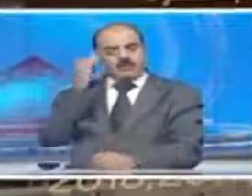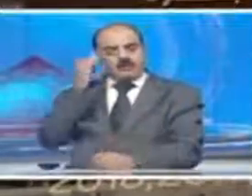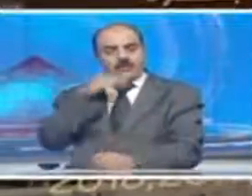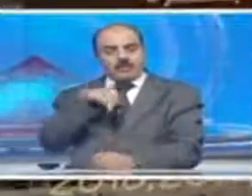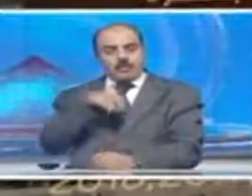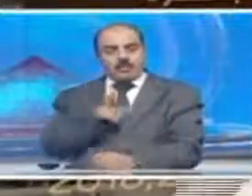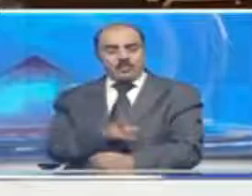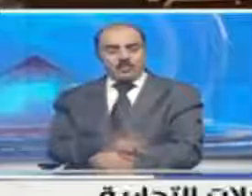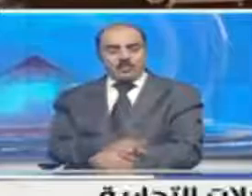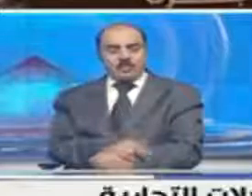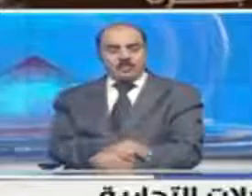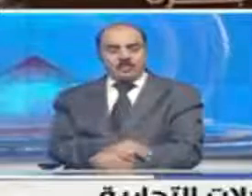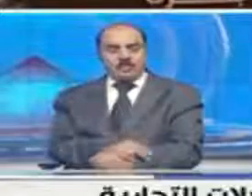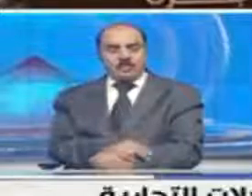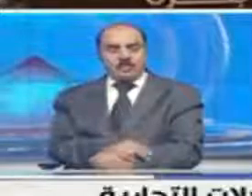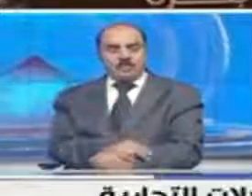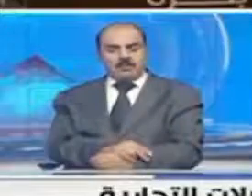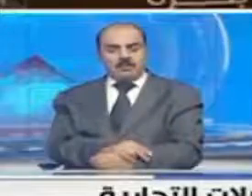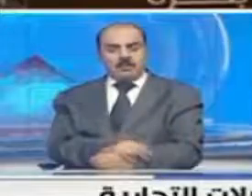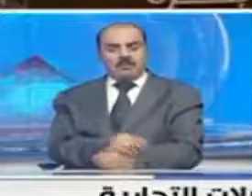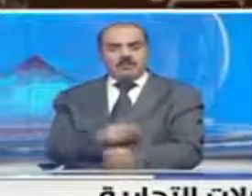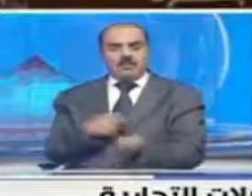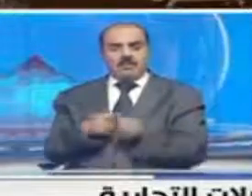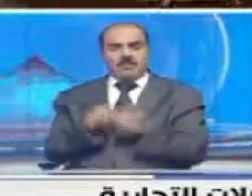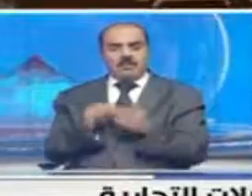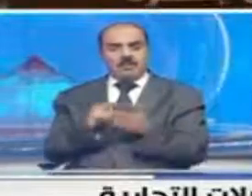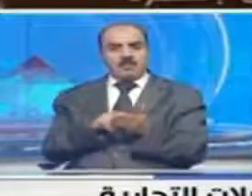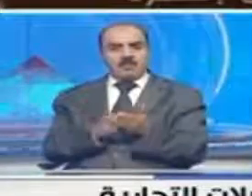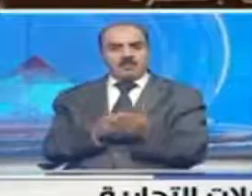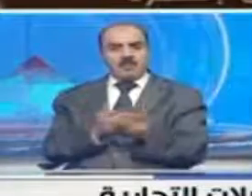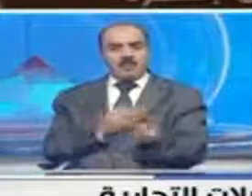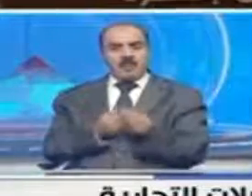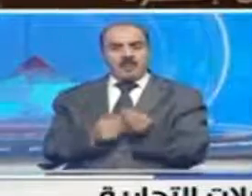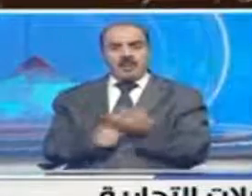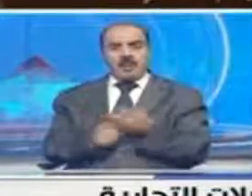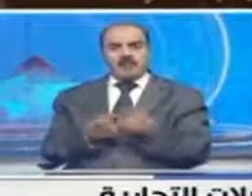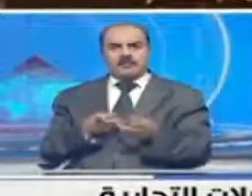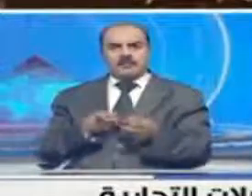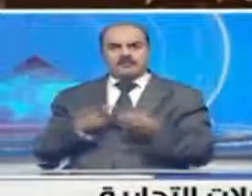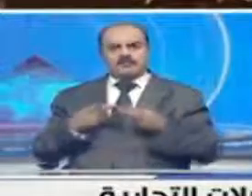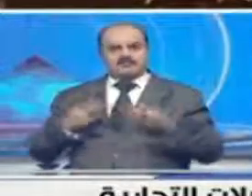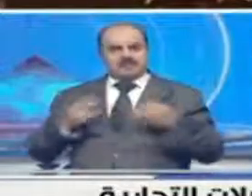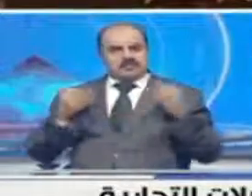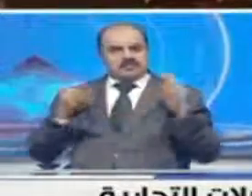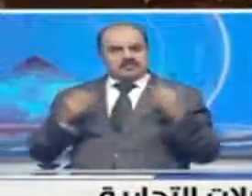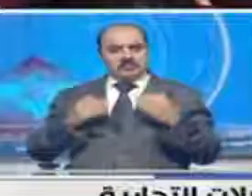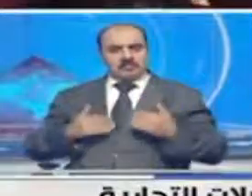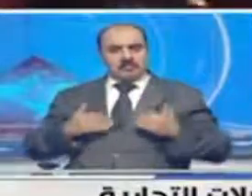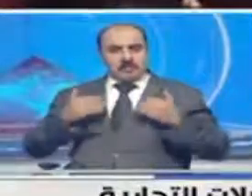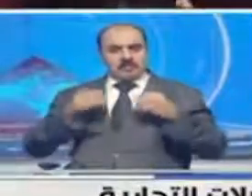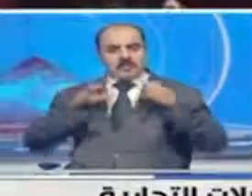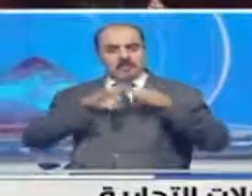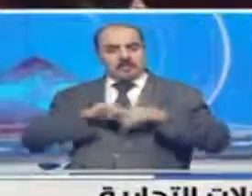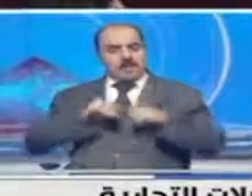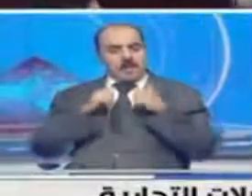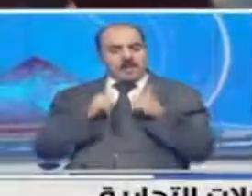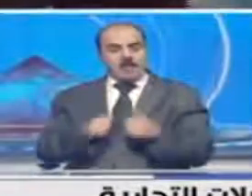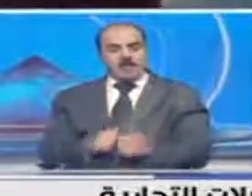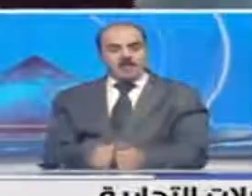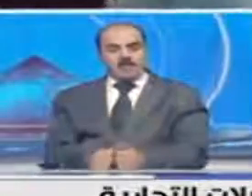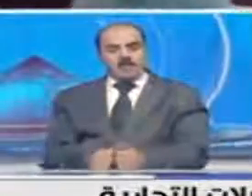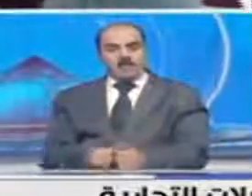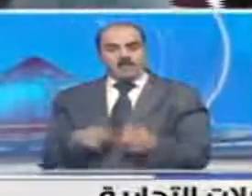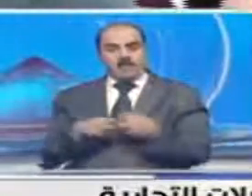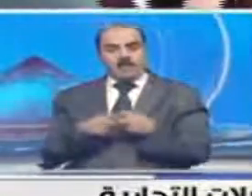وتعلمون جميعا أن قطاع التجارة في مصر هو من أكثر القطاعات إسهاما في إجمالي الناتج المحلي. معرض